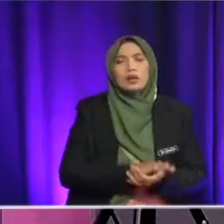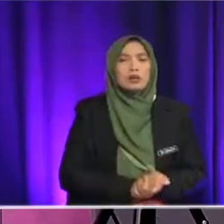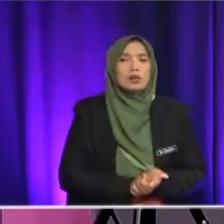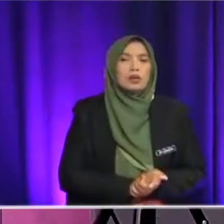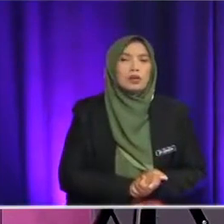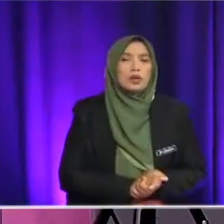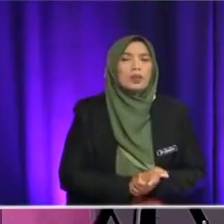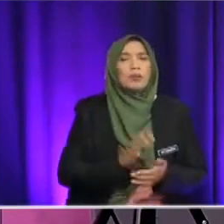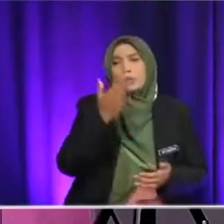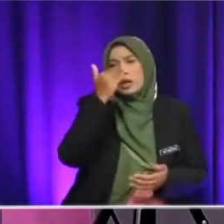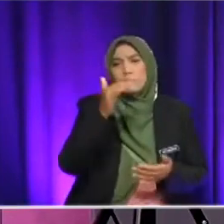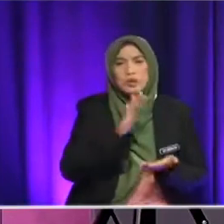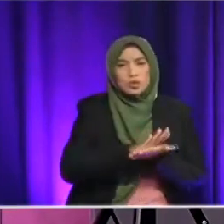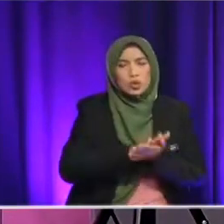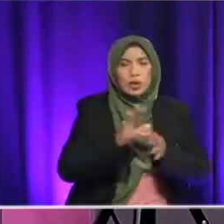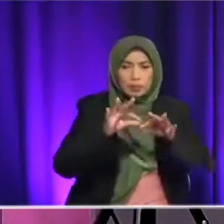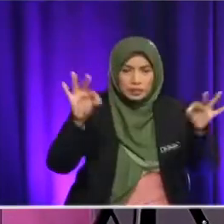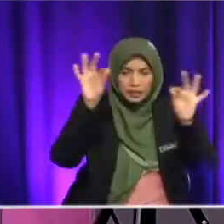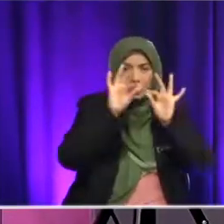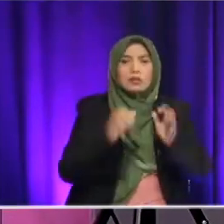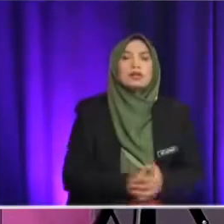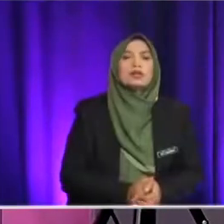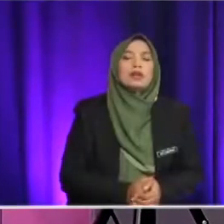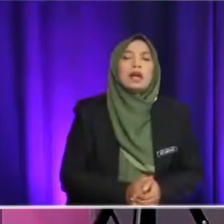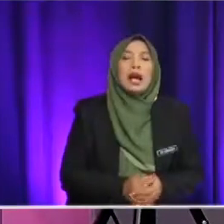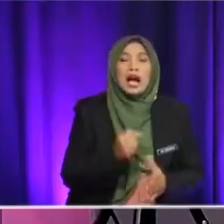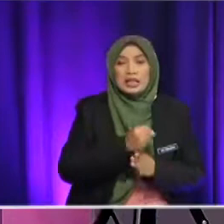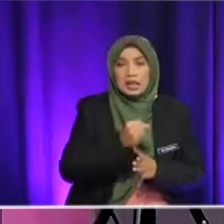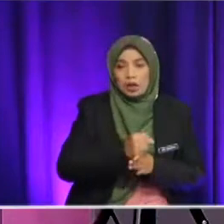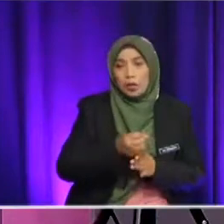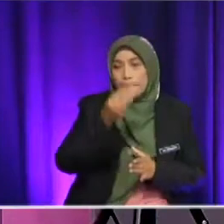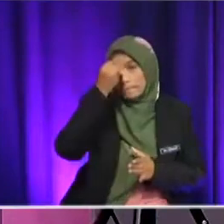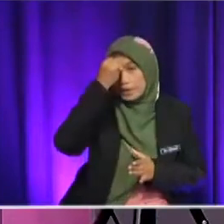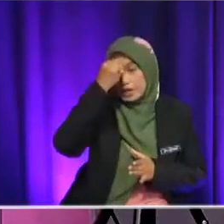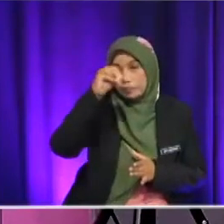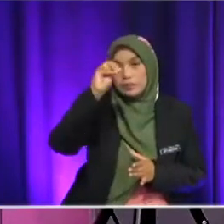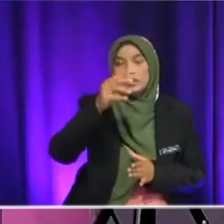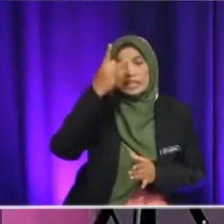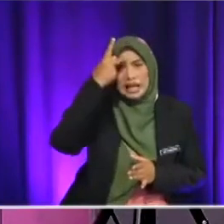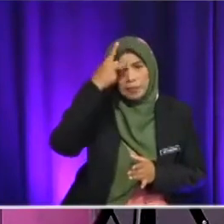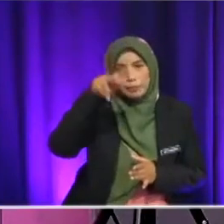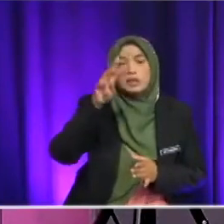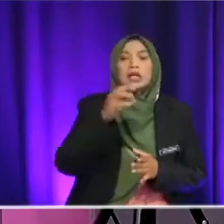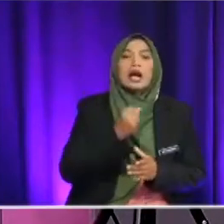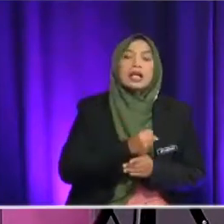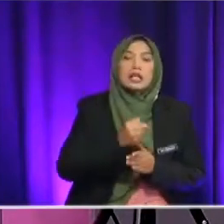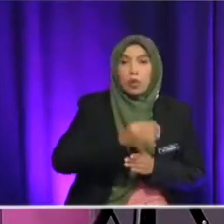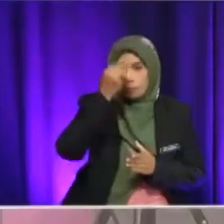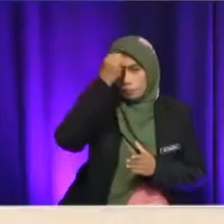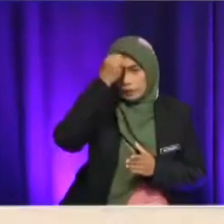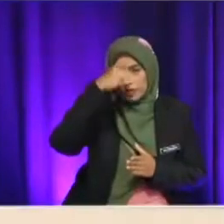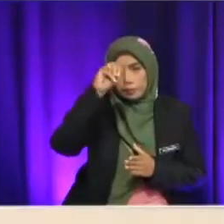Kenapa sekolah tu penting? Bila masuk kenapa ataupun mengapa, maka kita beritahu ayat yang berwarna hijau,